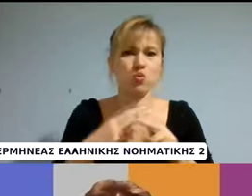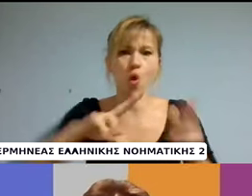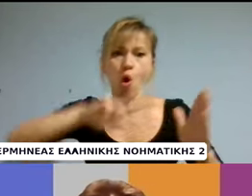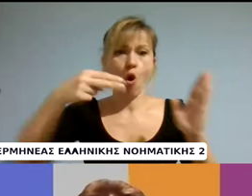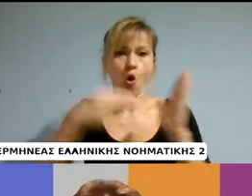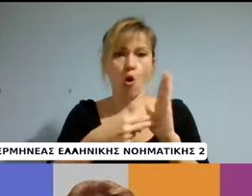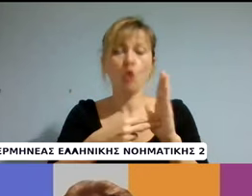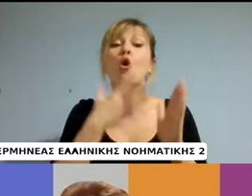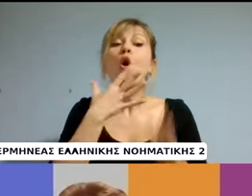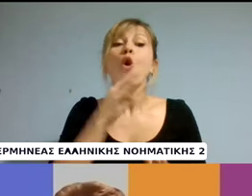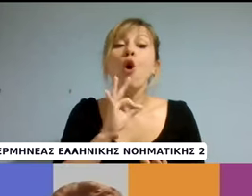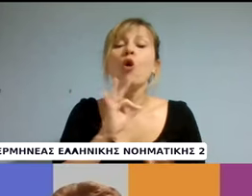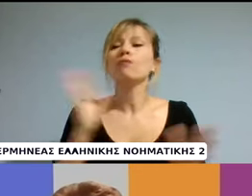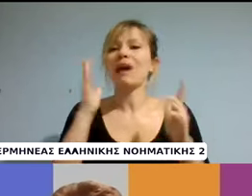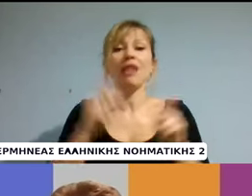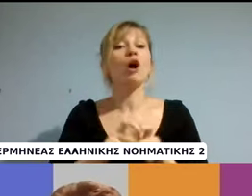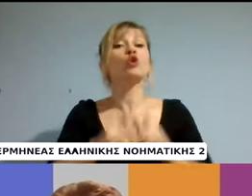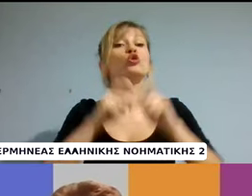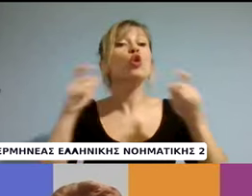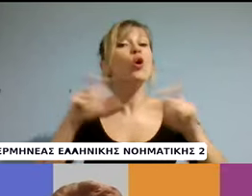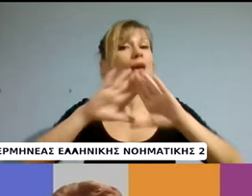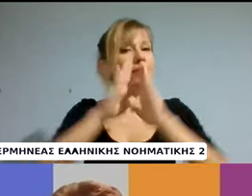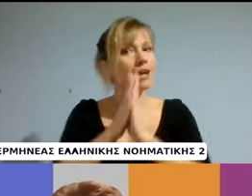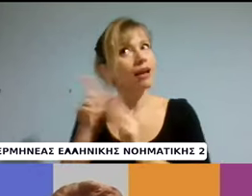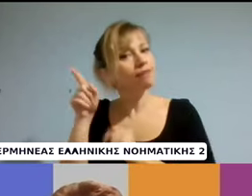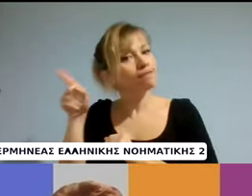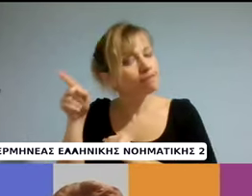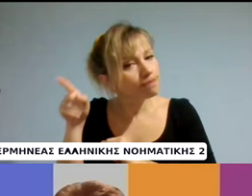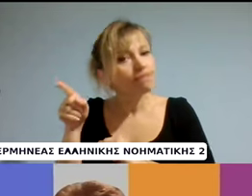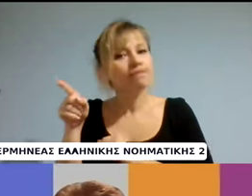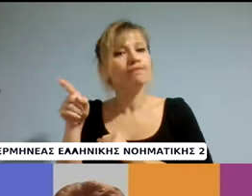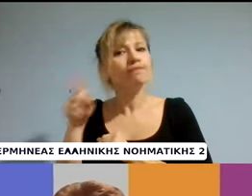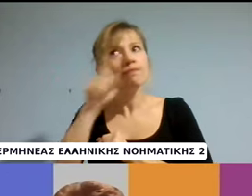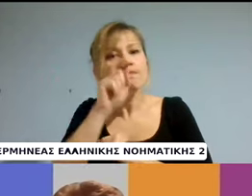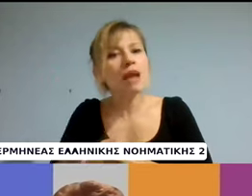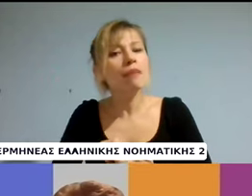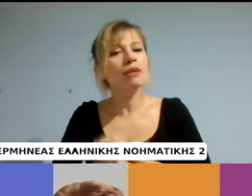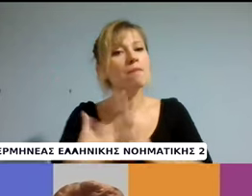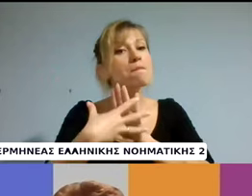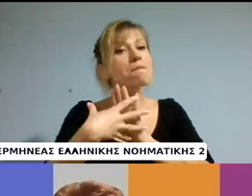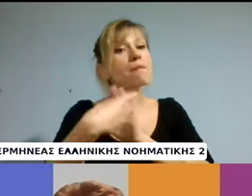για παράδειγμα, δίνουν εκείνες το παράδειγμα στους φοιτητές, στις φοιτήτριες,